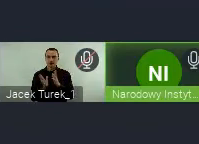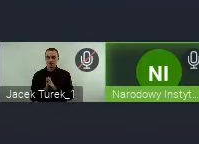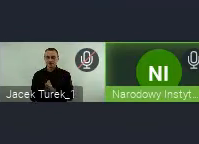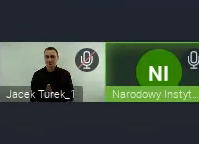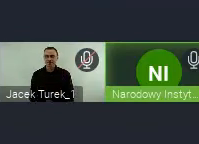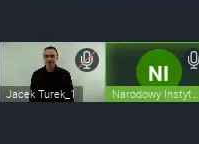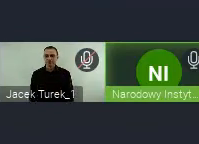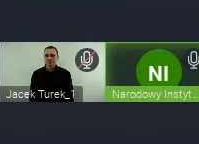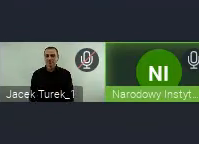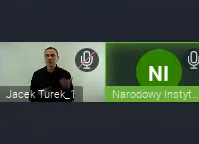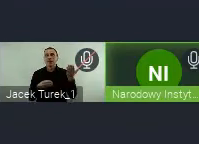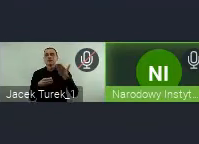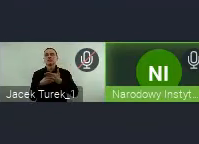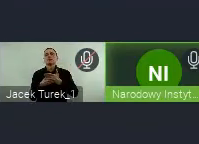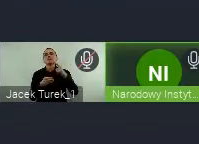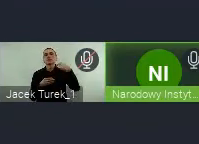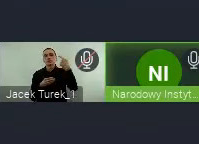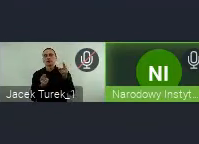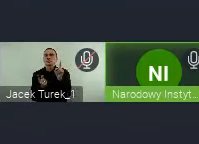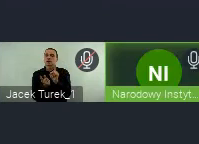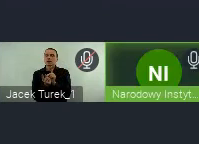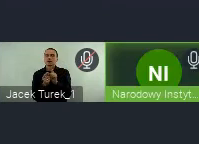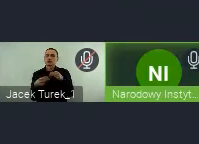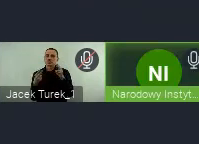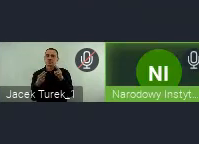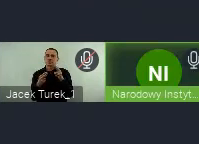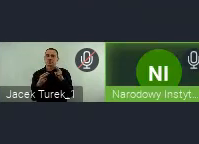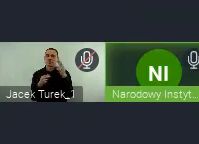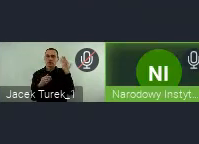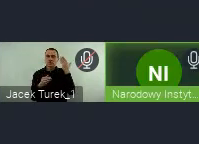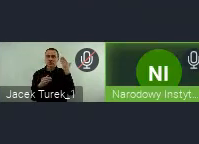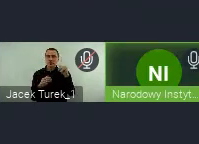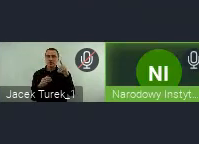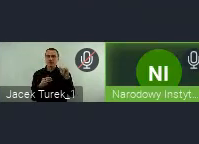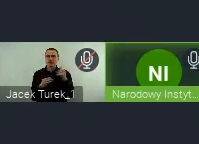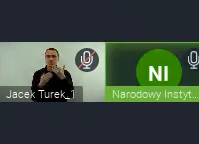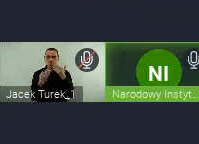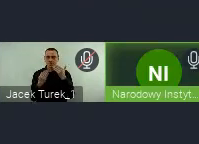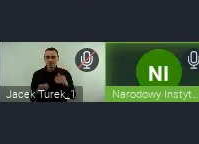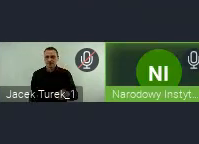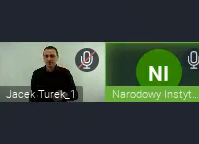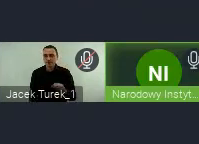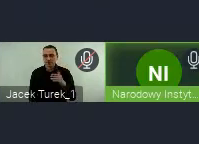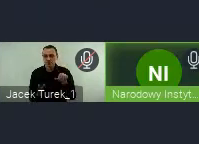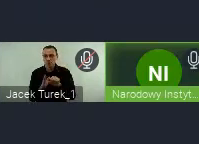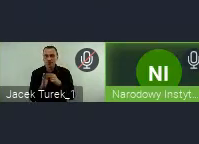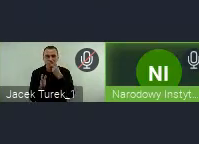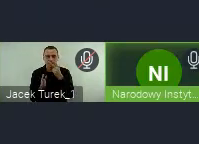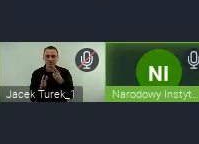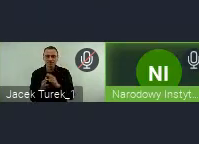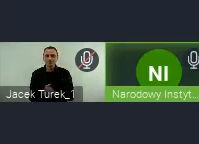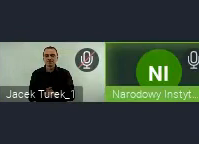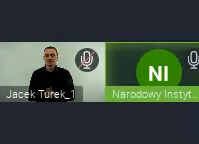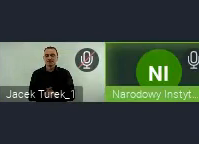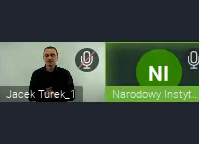i zapraszam na kolejne wydarzenie organizowane w ramach Akademii niebu Dziękuję Dobrze dziękuję bardzo uprzejmie Do widzenia